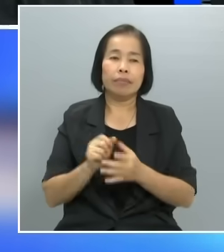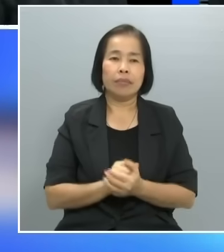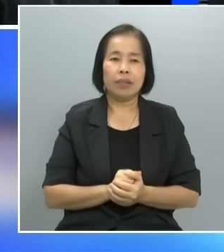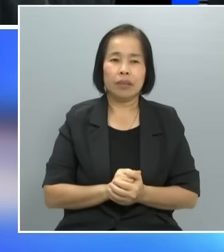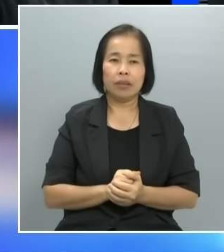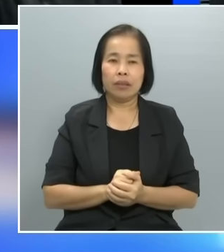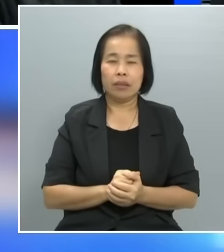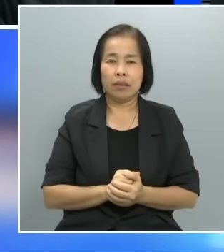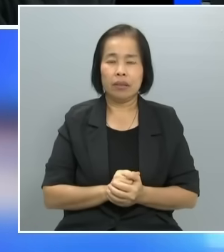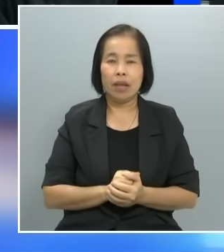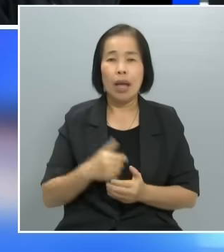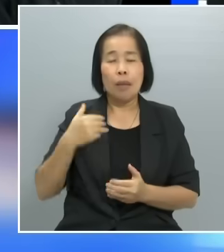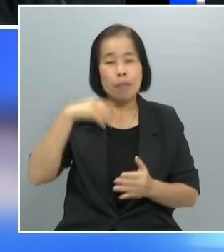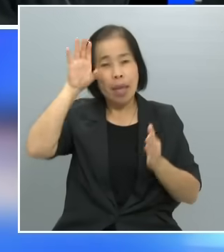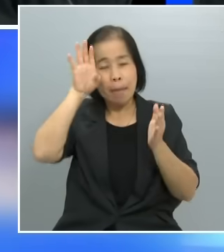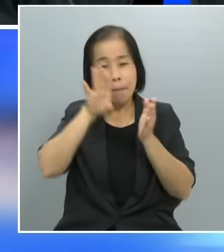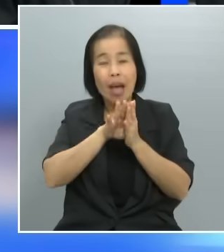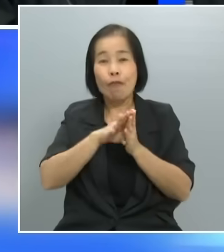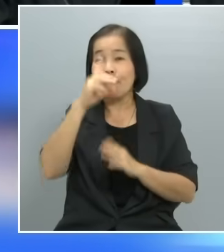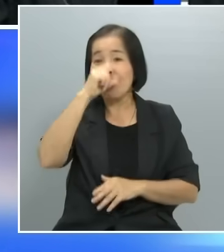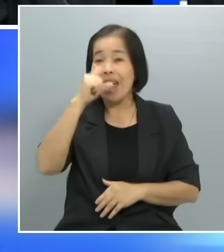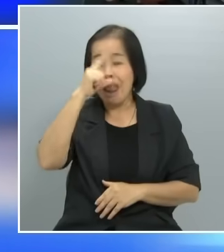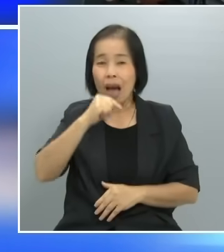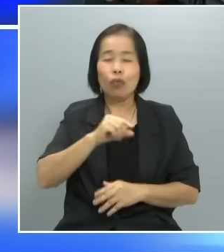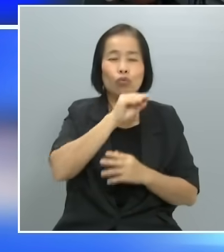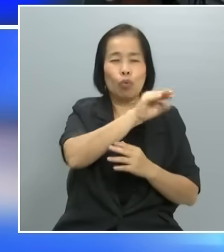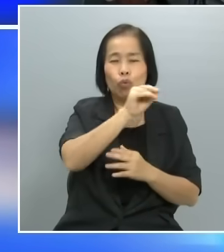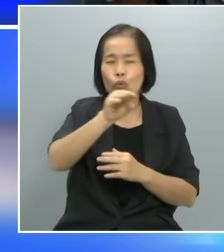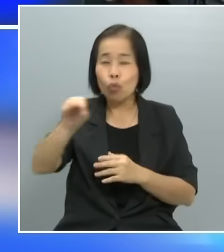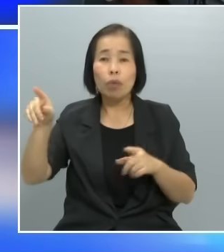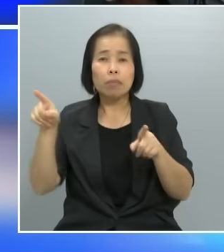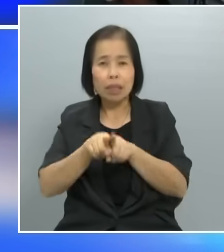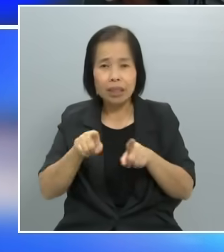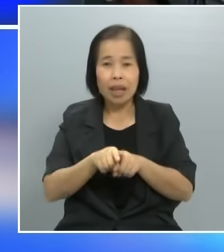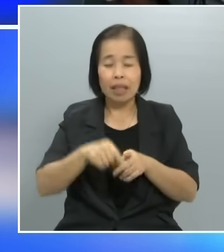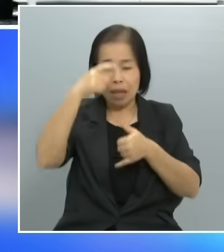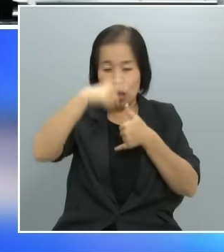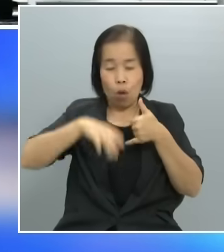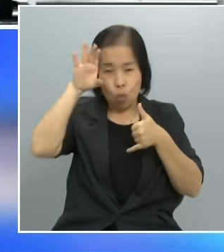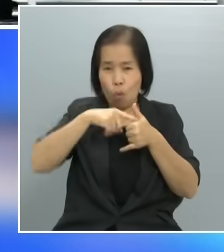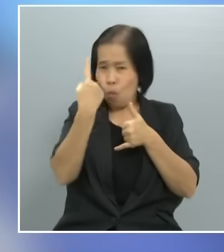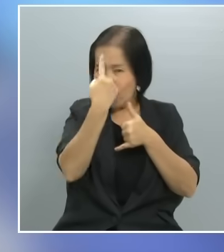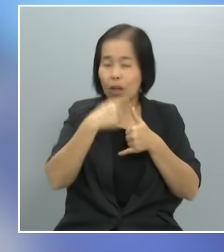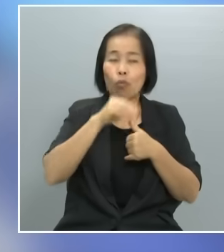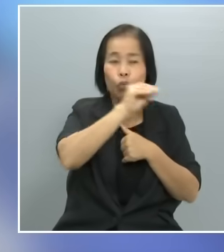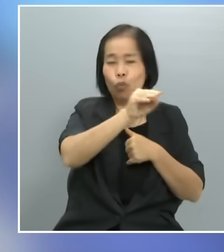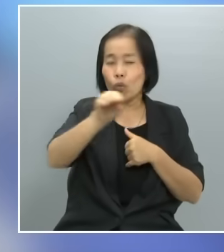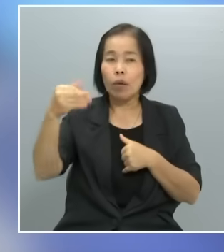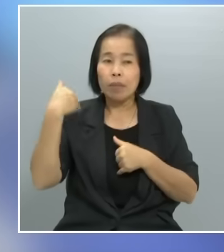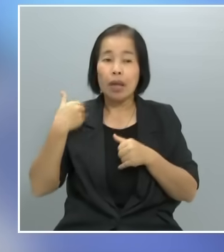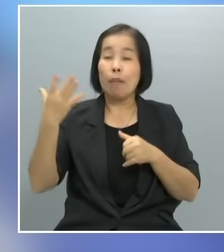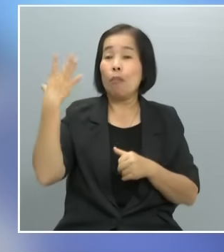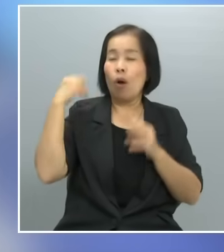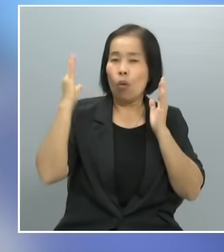ส่งรูปของฝรั่งไปให้ผู้เสียหายเป็นรูปเดียวกันแต่ส่งให้หลายคนก็มีใช่ไหม ใช่แล้วเมื่อวานมากัน3คนเลยเจ